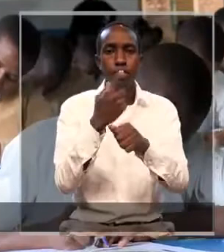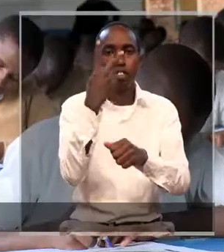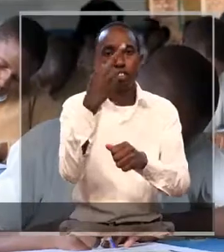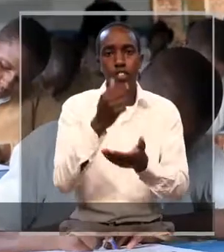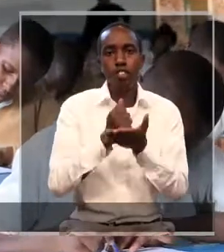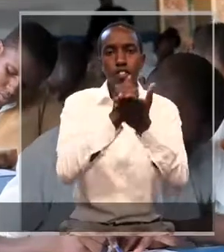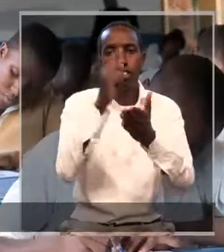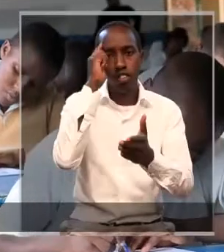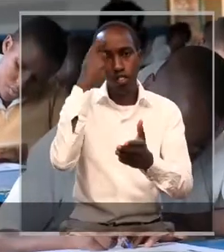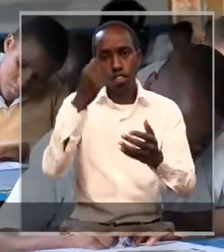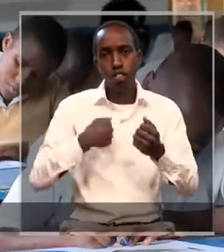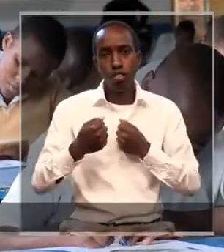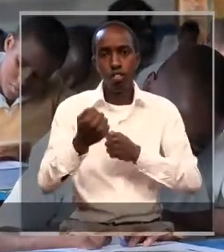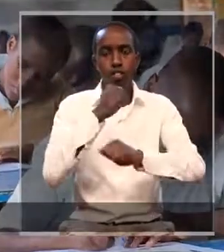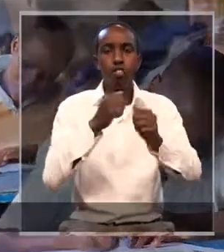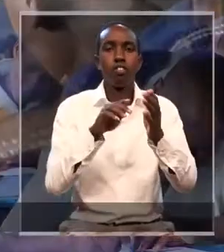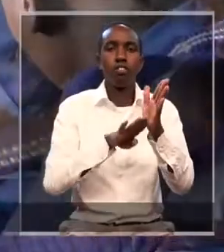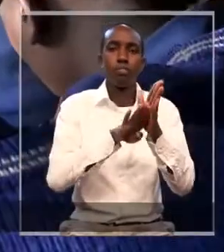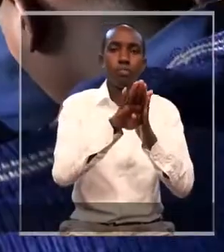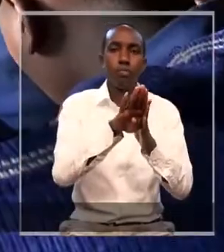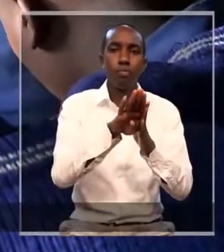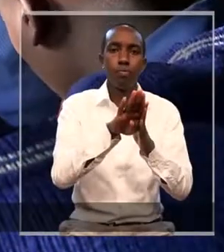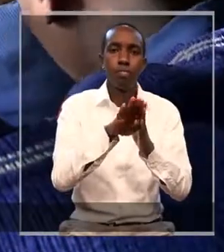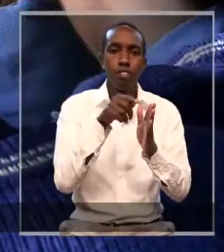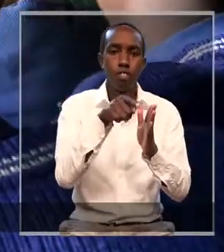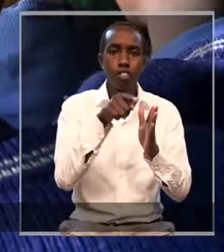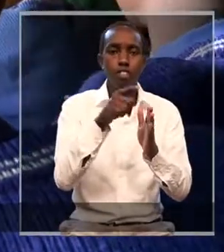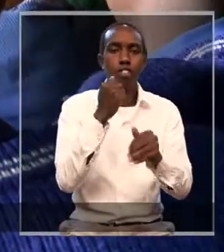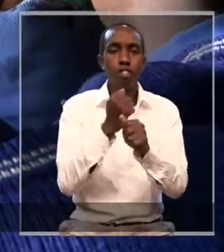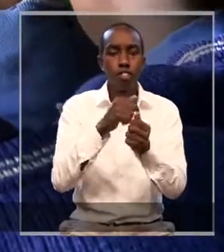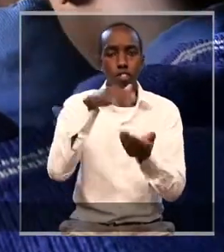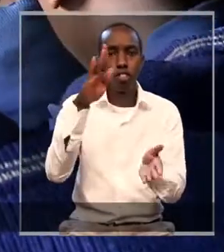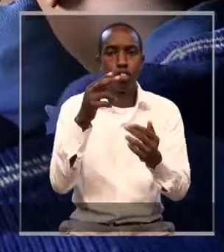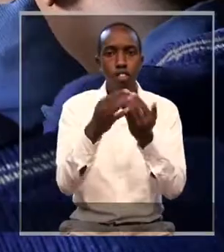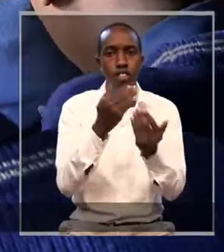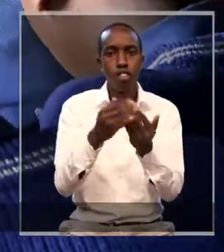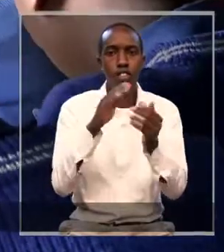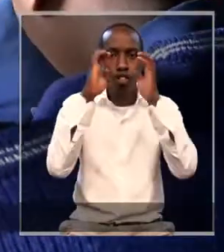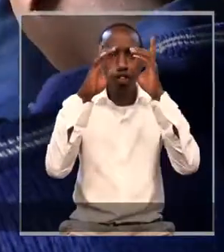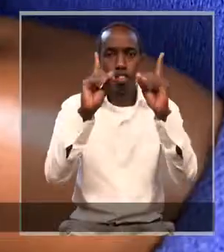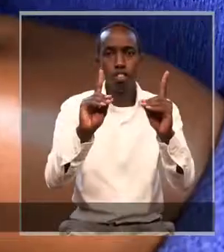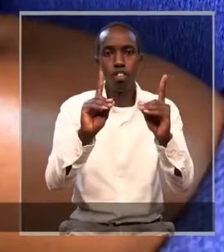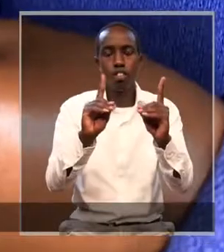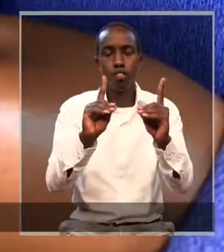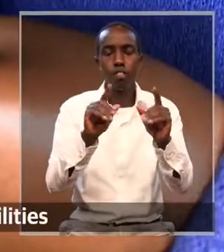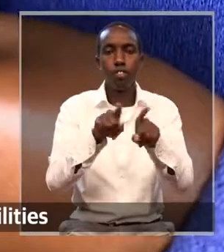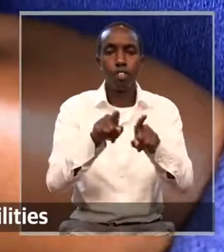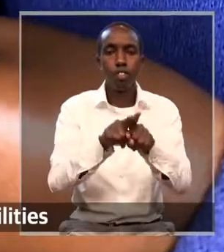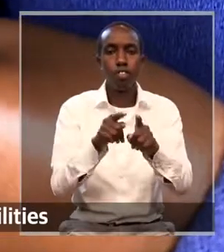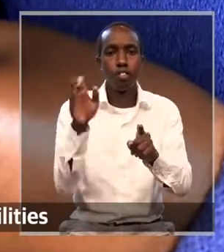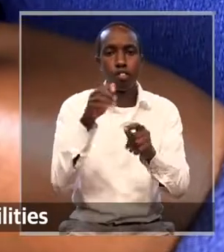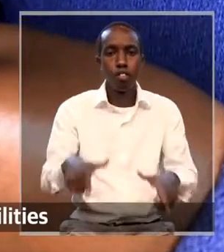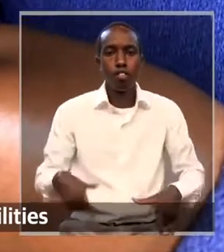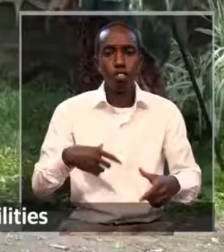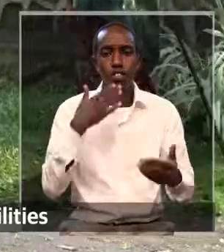imyaka isaga ibiri ufasha Leta y'u Rwanda mu bikorwa by'iterambere. Ibi byakozwe cyane cyane hitabwa ku ireme ry'uburezi ndetse no